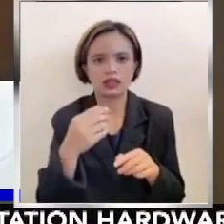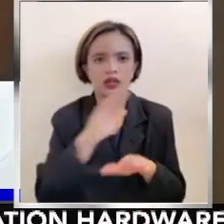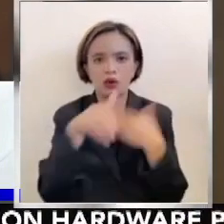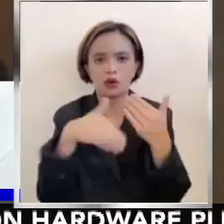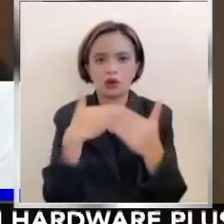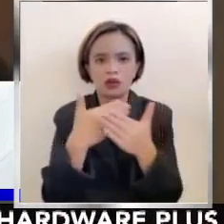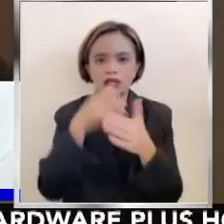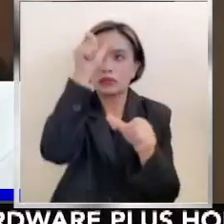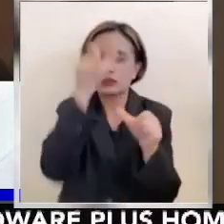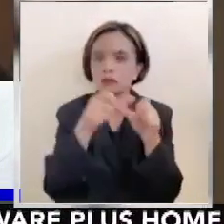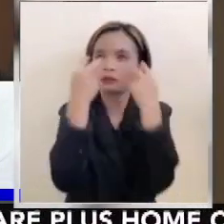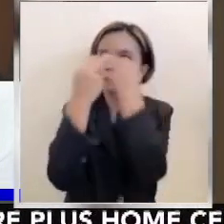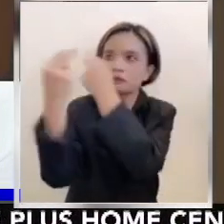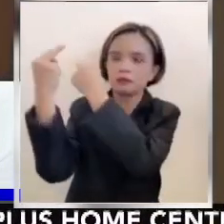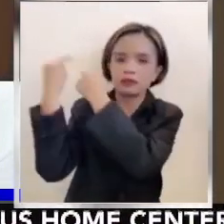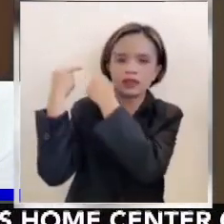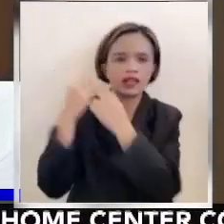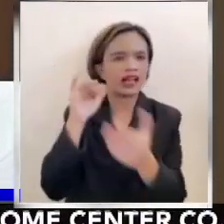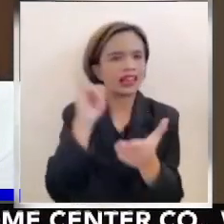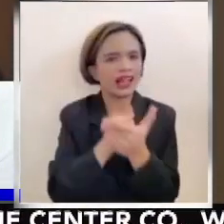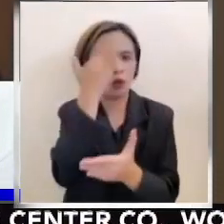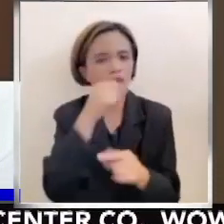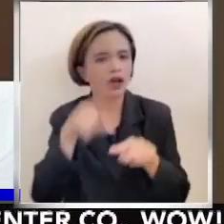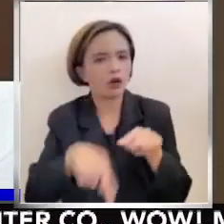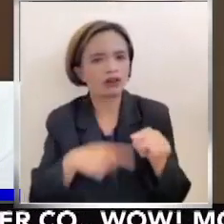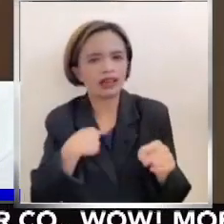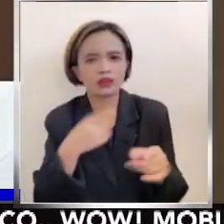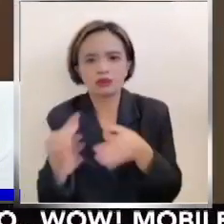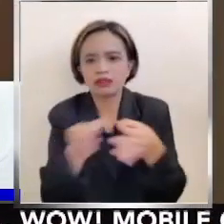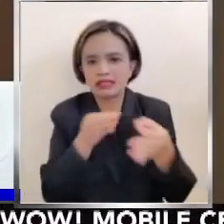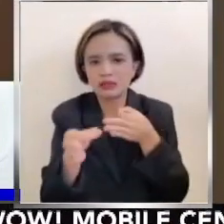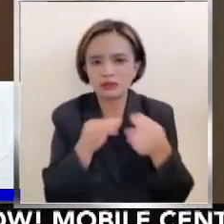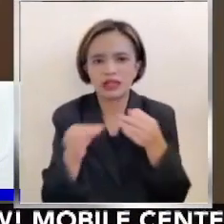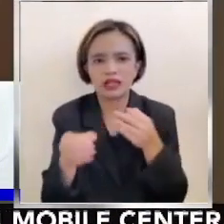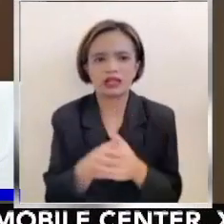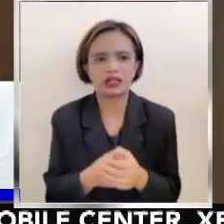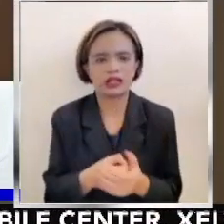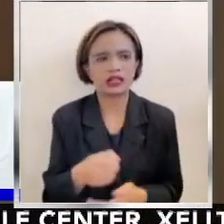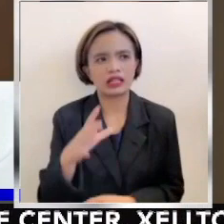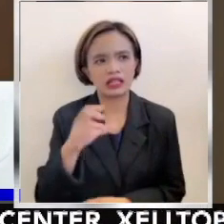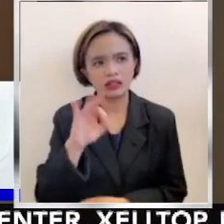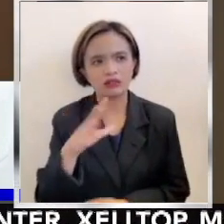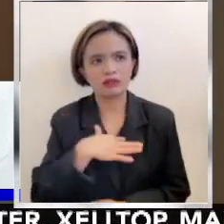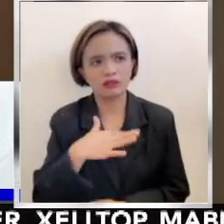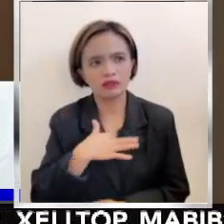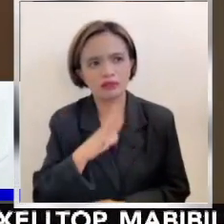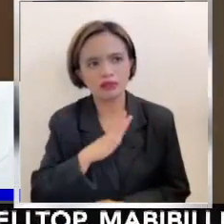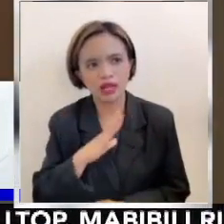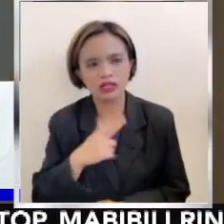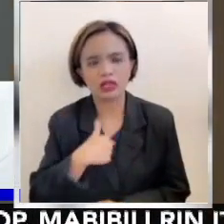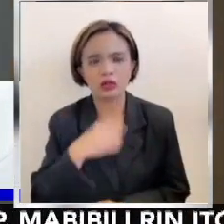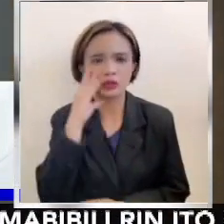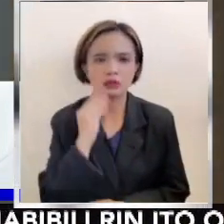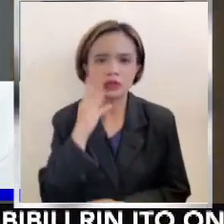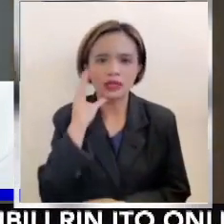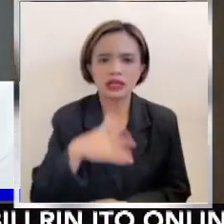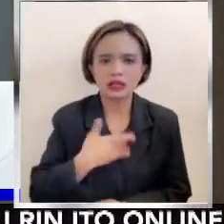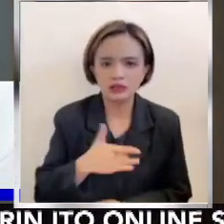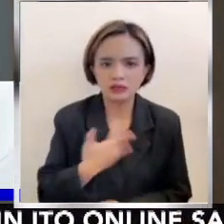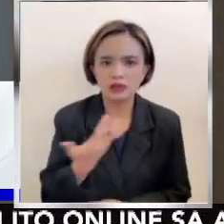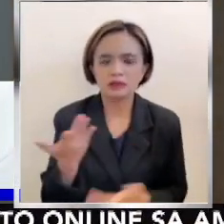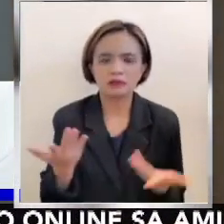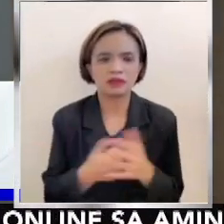Mm-hmm. Kaya hindi ko ma-explain sa ibang tao na iba yung nararamdaman ko. O, talaga yung na-experience ko doon. So, nakaalis na